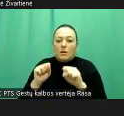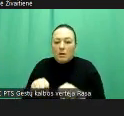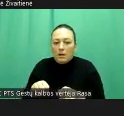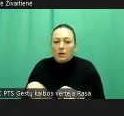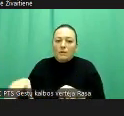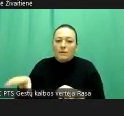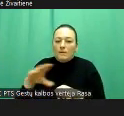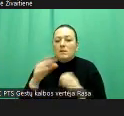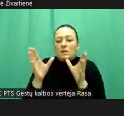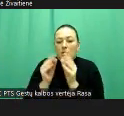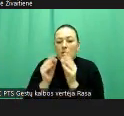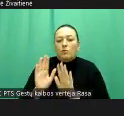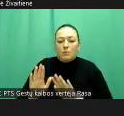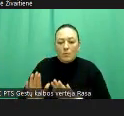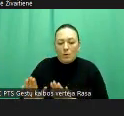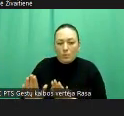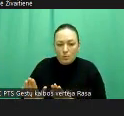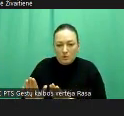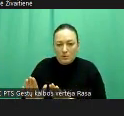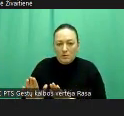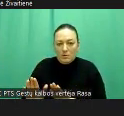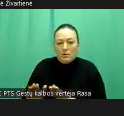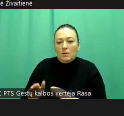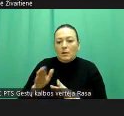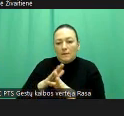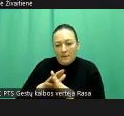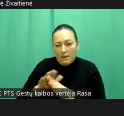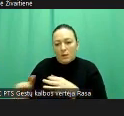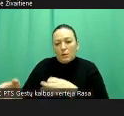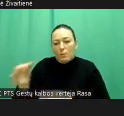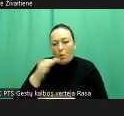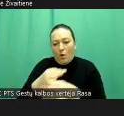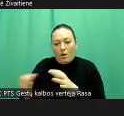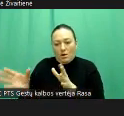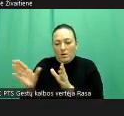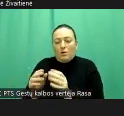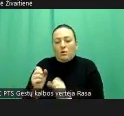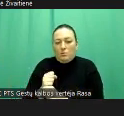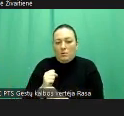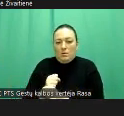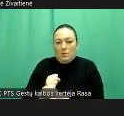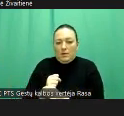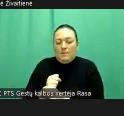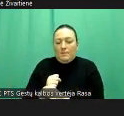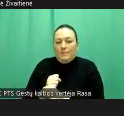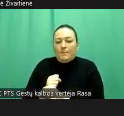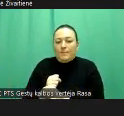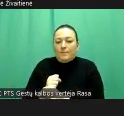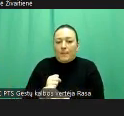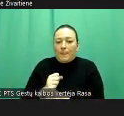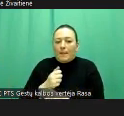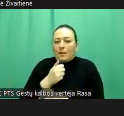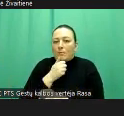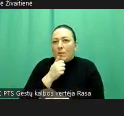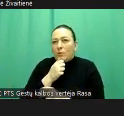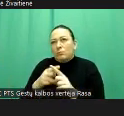visi kartu būti ir vykdyti projektą kartu, sakykime,